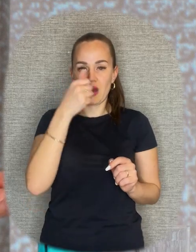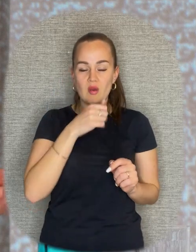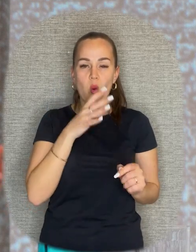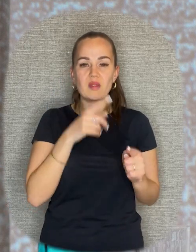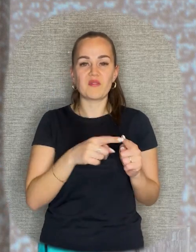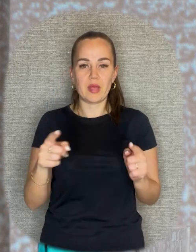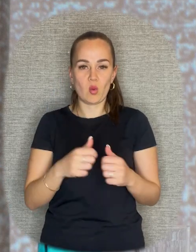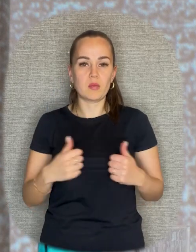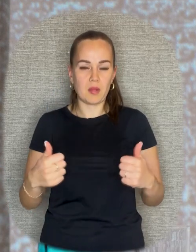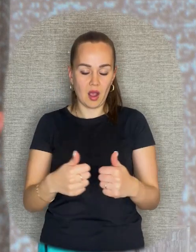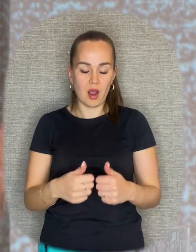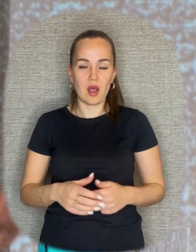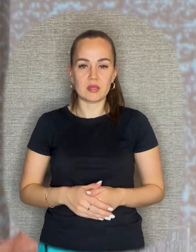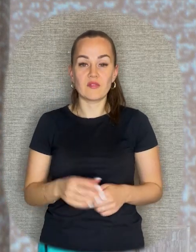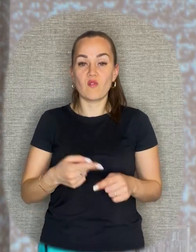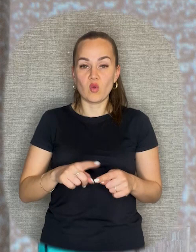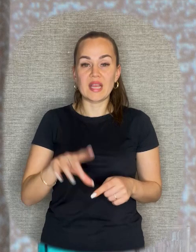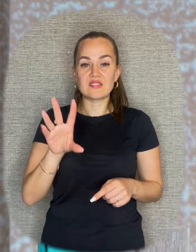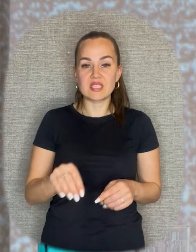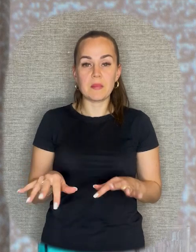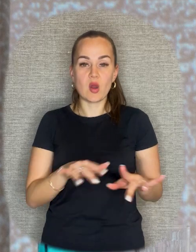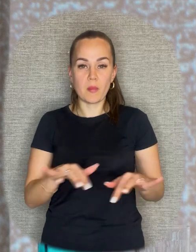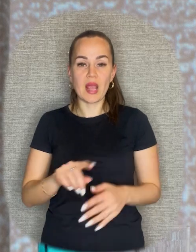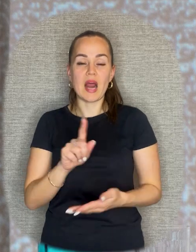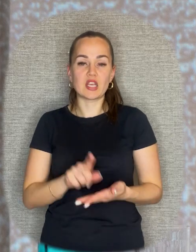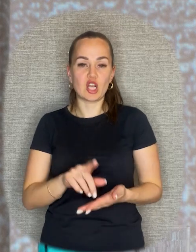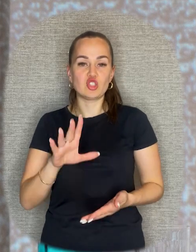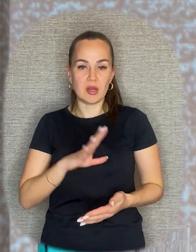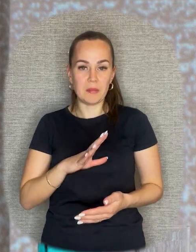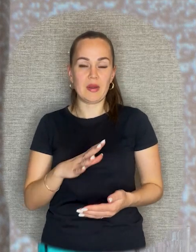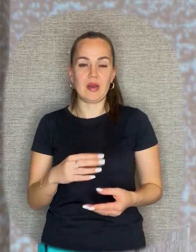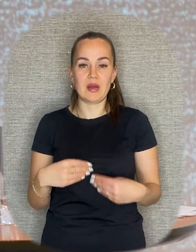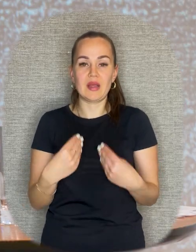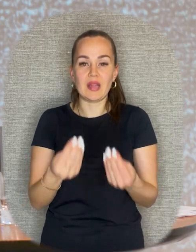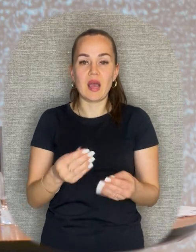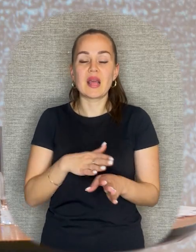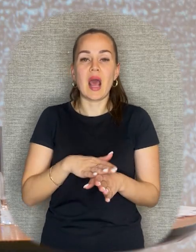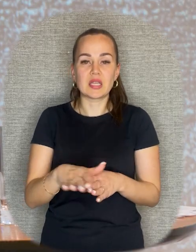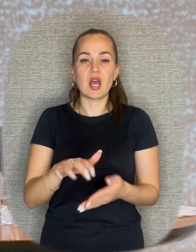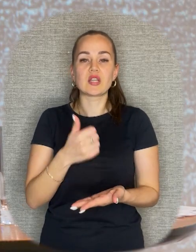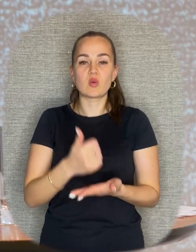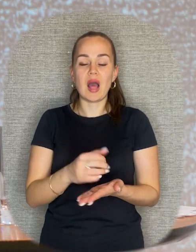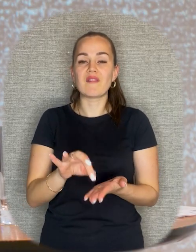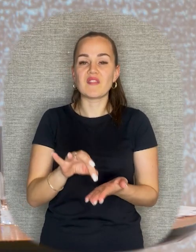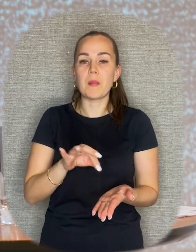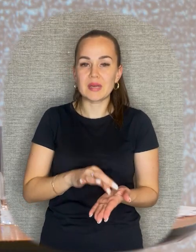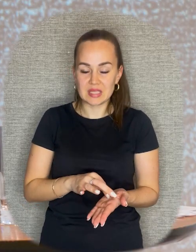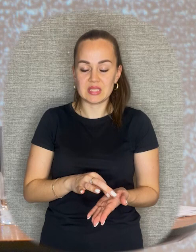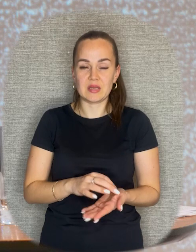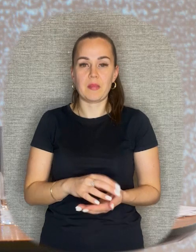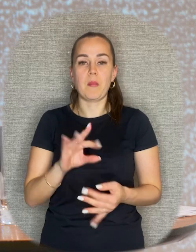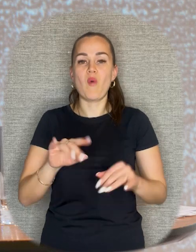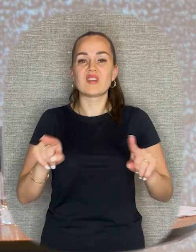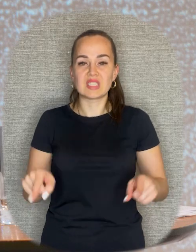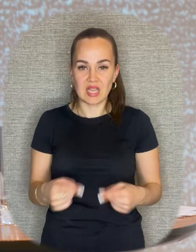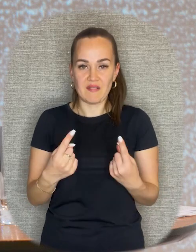Славы есть все эти идеи можем отнести ко года к периоду блокады вот все эти мероприятия о которых мы с вами говорили